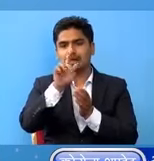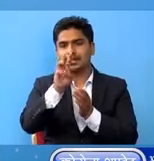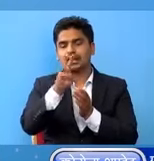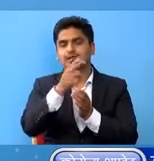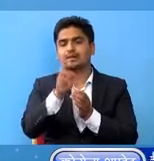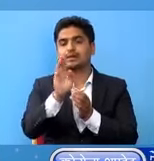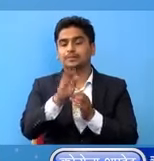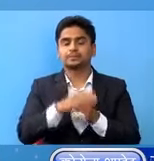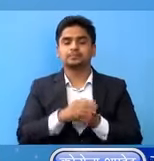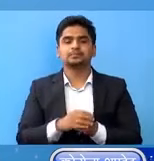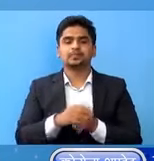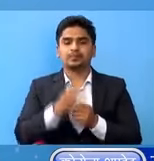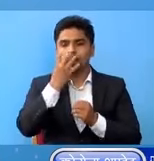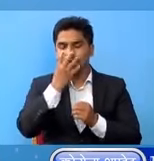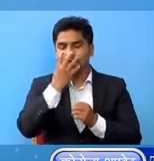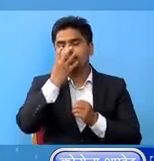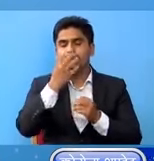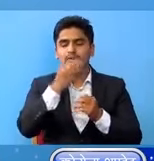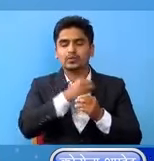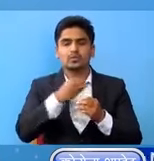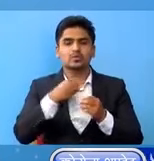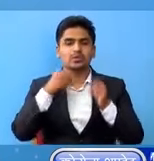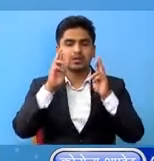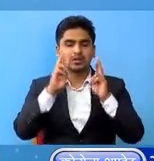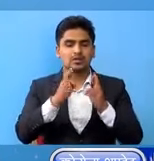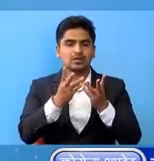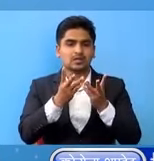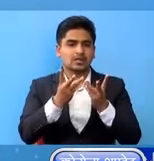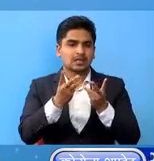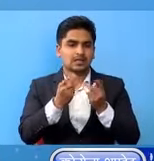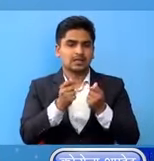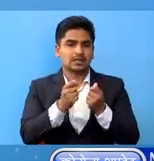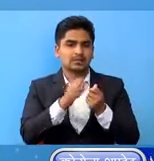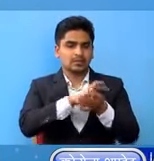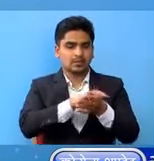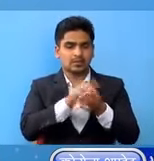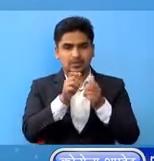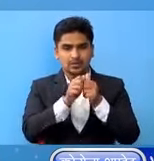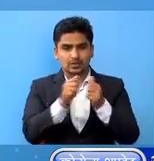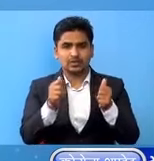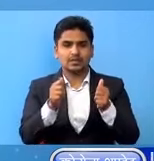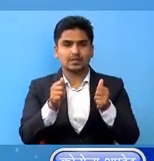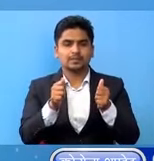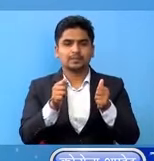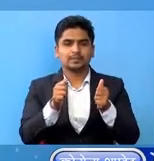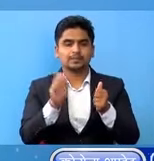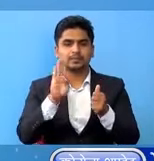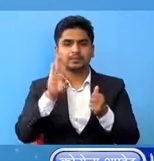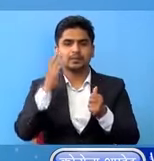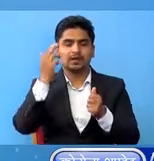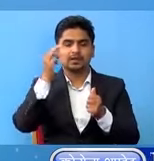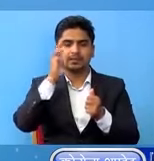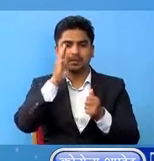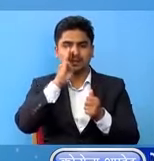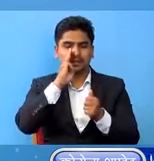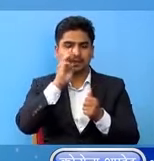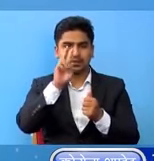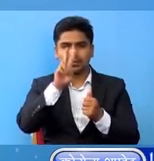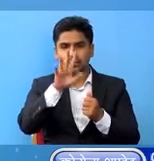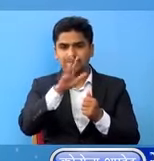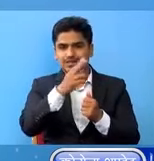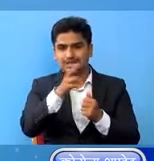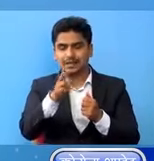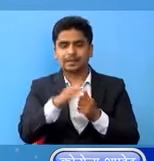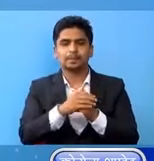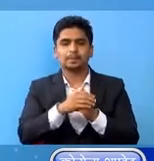हुनुहुन्छ। भेन्टिलेटरमा उपचाररत संख्या प्रदेशअनुसार बागमती प्रदेशमा